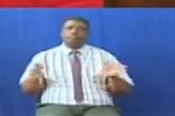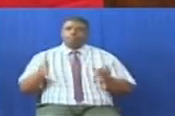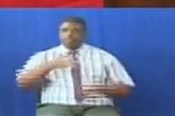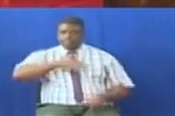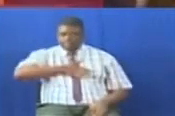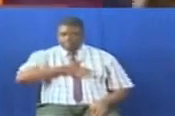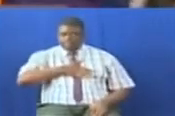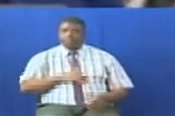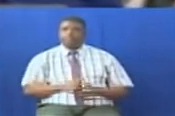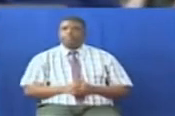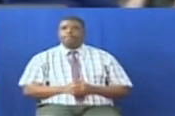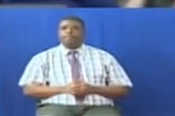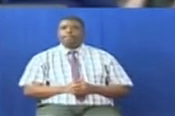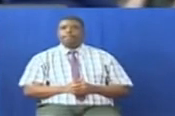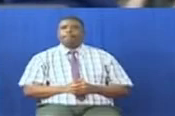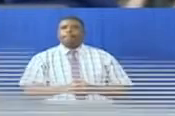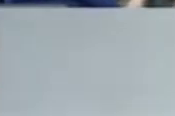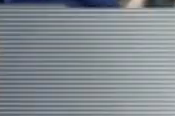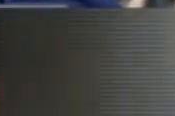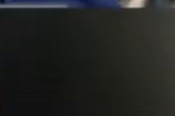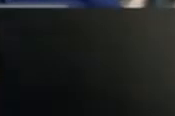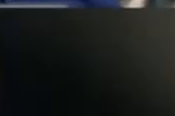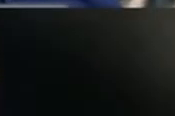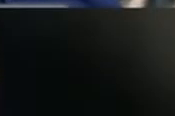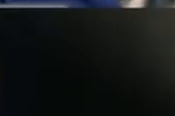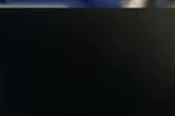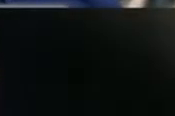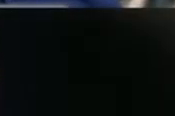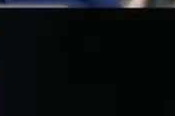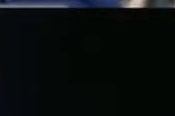sana. Asante sana Mheshimiwa.